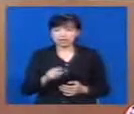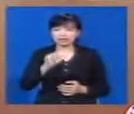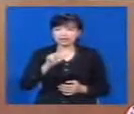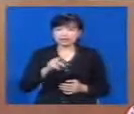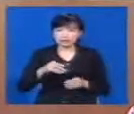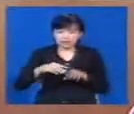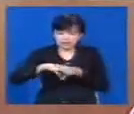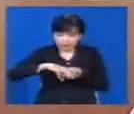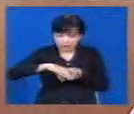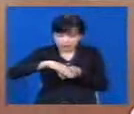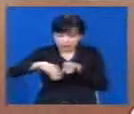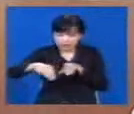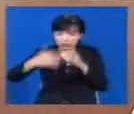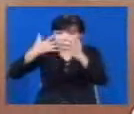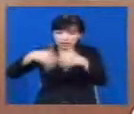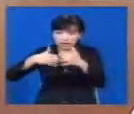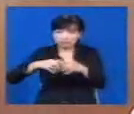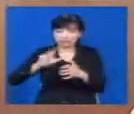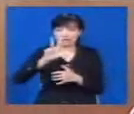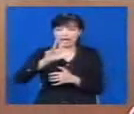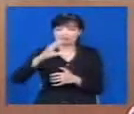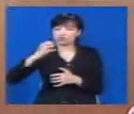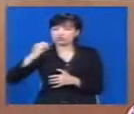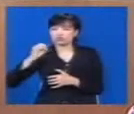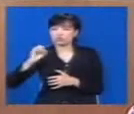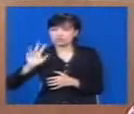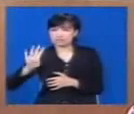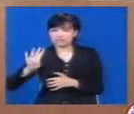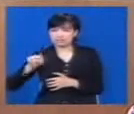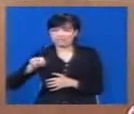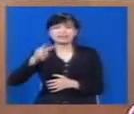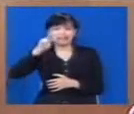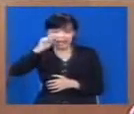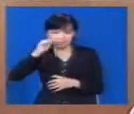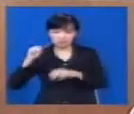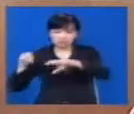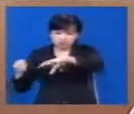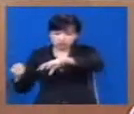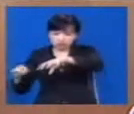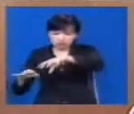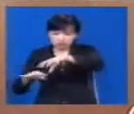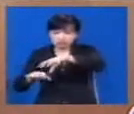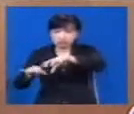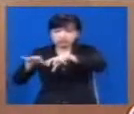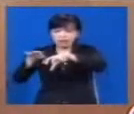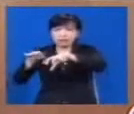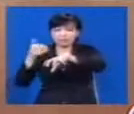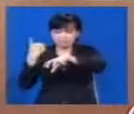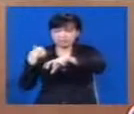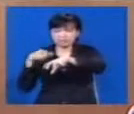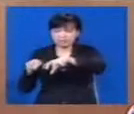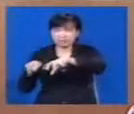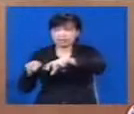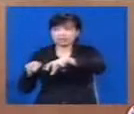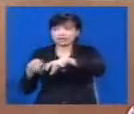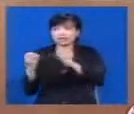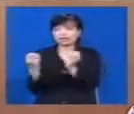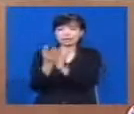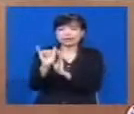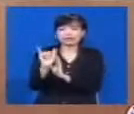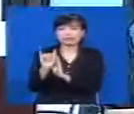ขตอุตสาหกรรม304กับสวนอุตสาหกรรมสหพัฒน ์ ก็มีน้ำเข้าไปบ้างแต่ว่าไม่ใช่น้ำที่เข้าไปจะเกิดความเสียหายนะครับบริเวณที่ต่ำเนี่ยแล้วปัจจุ